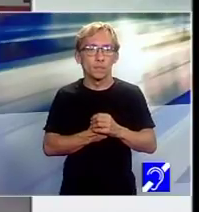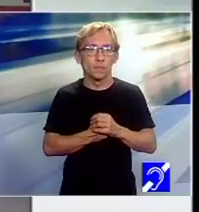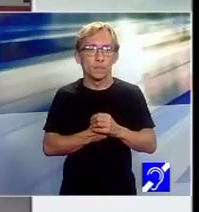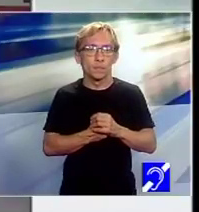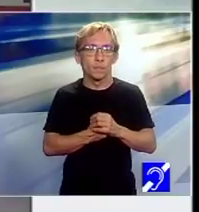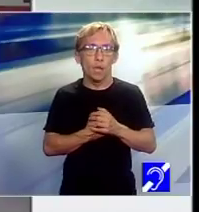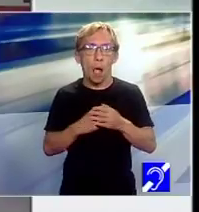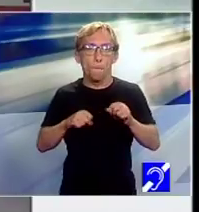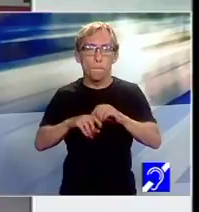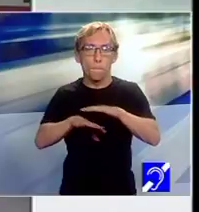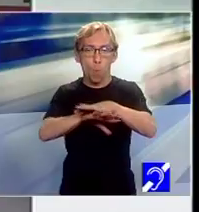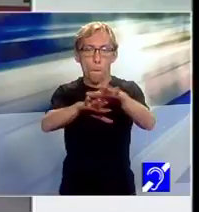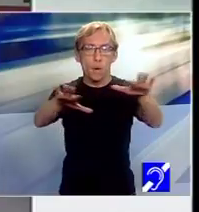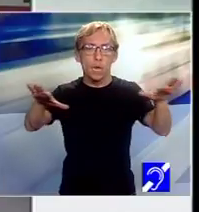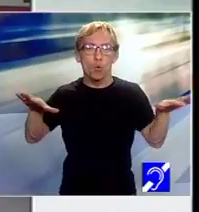publicul va fi